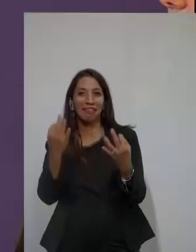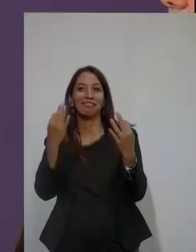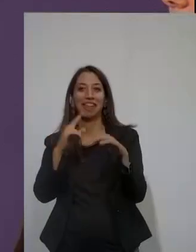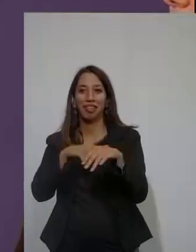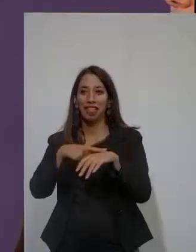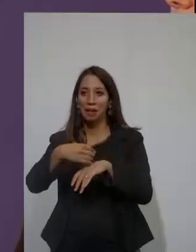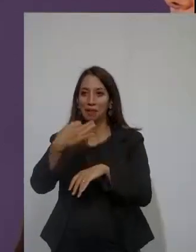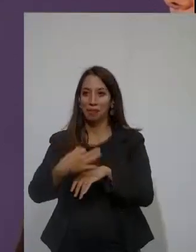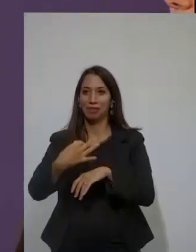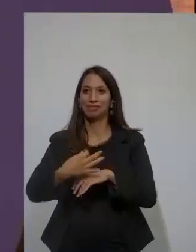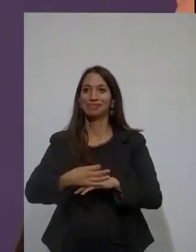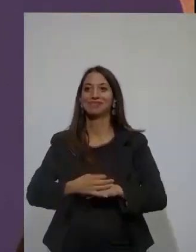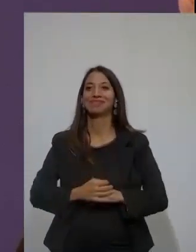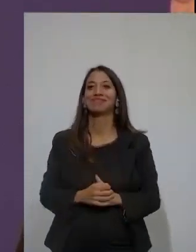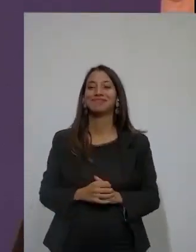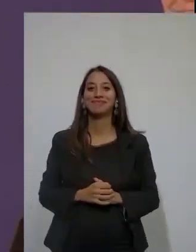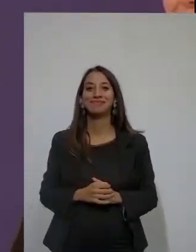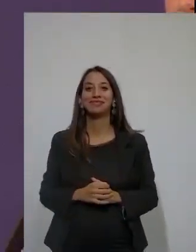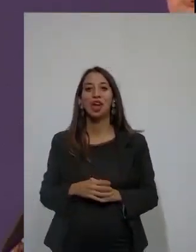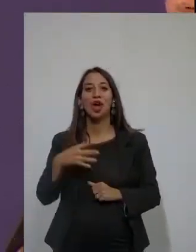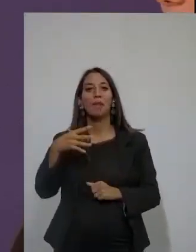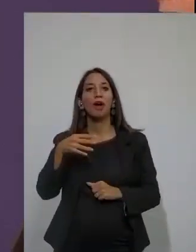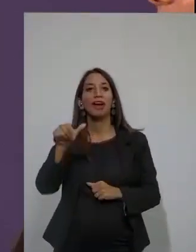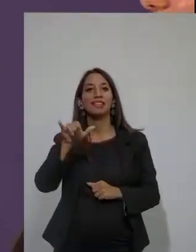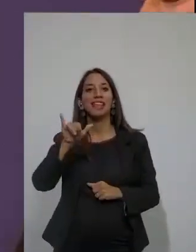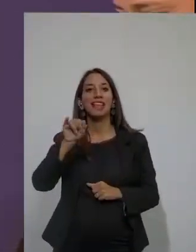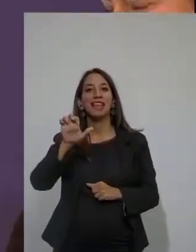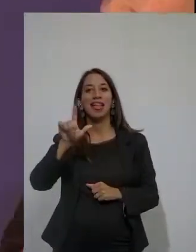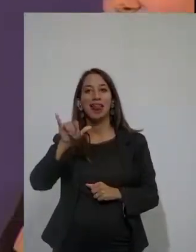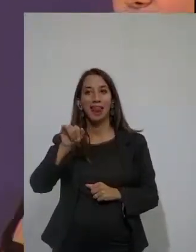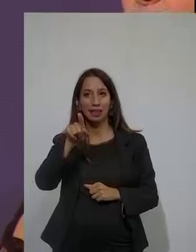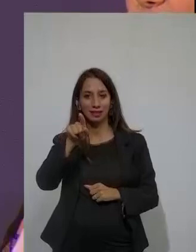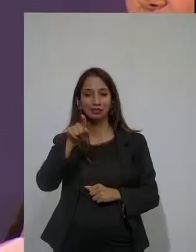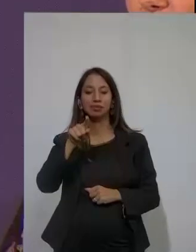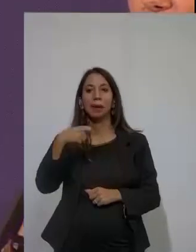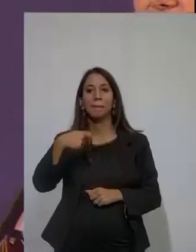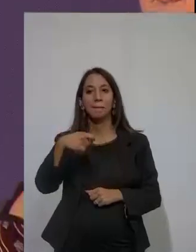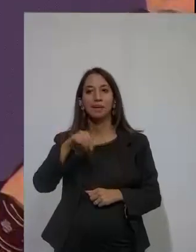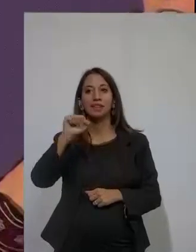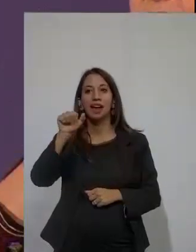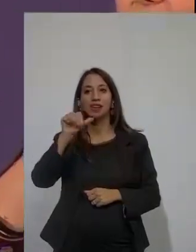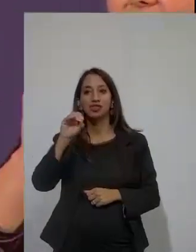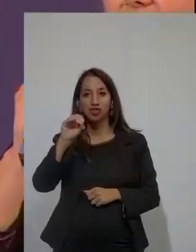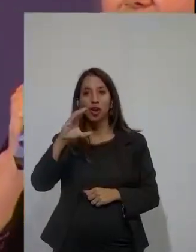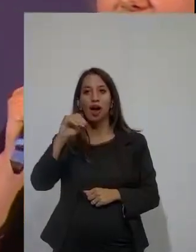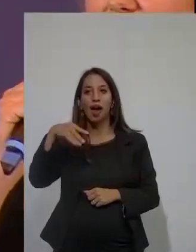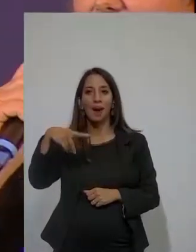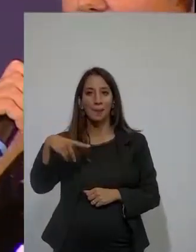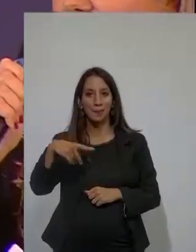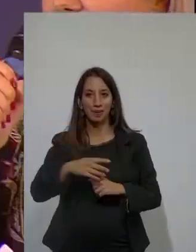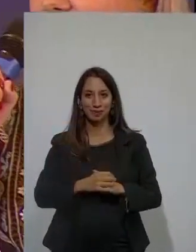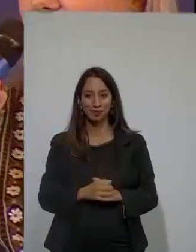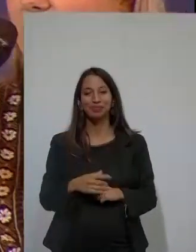ottimo. Monica Saielli, presidente Assocamping. Buongiorno a tutti, sono Monica Saielli,